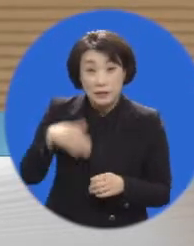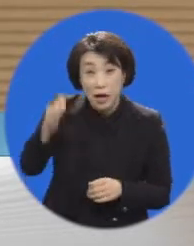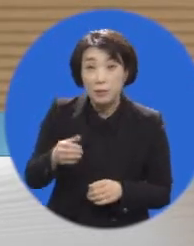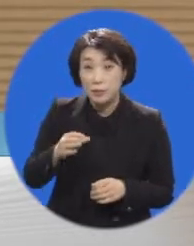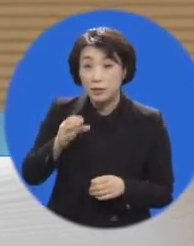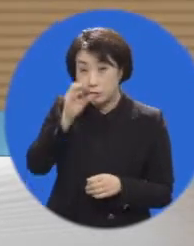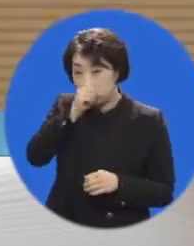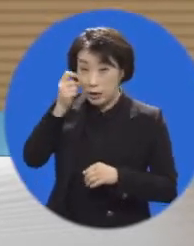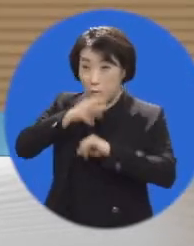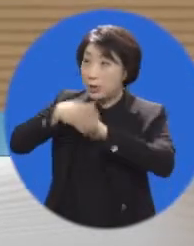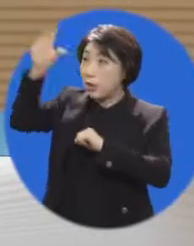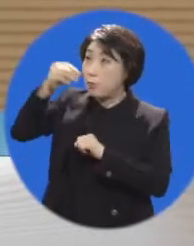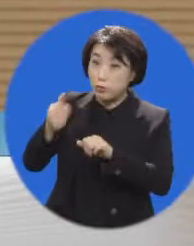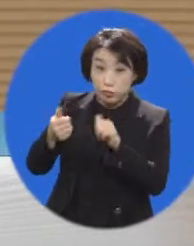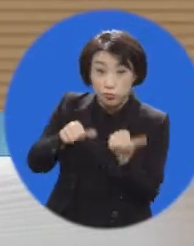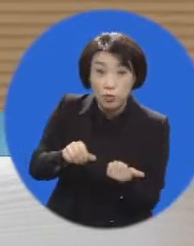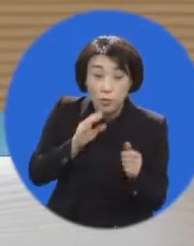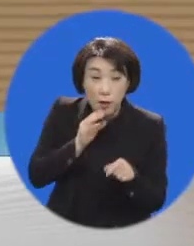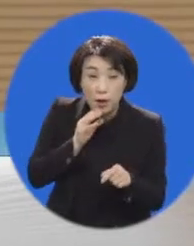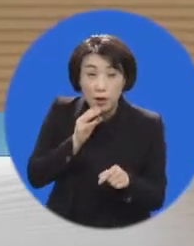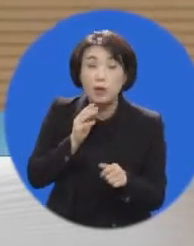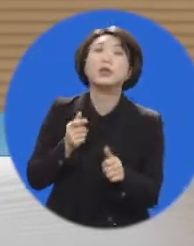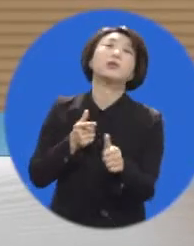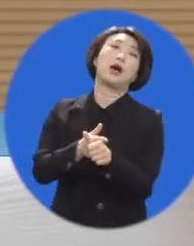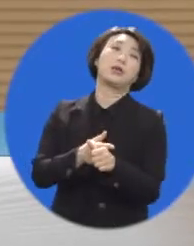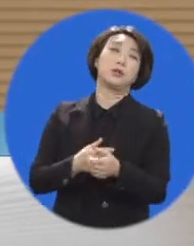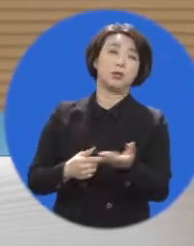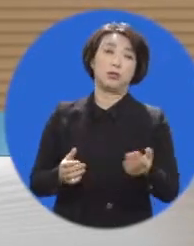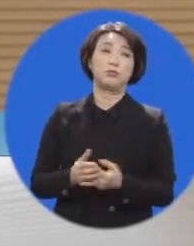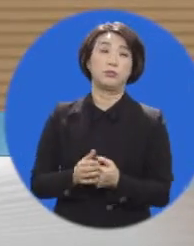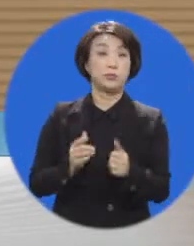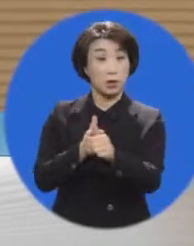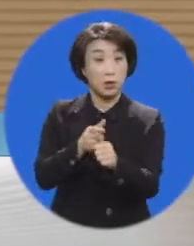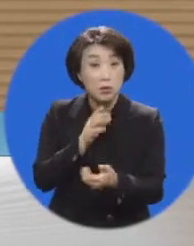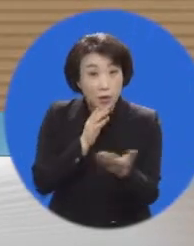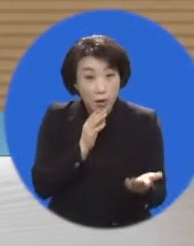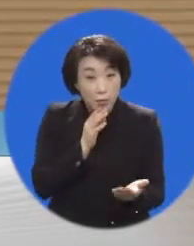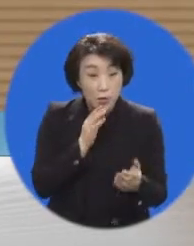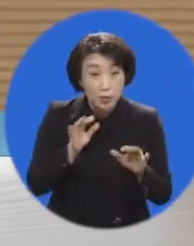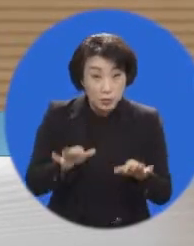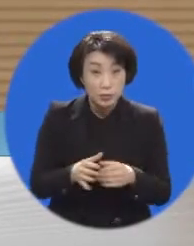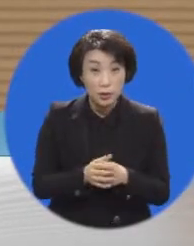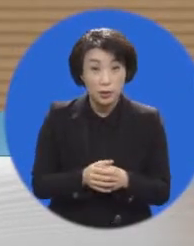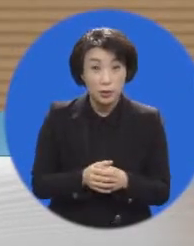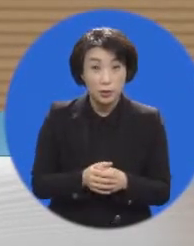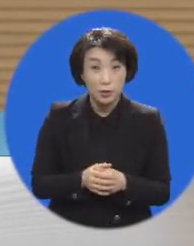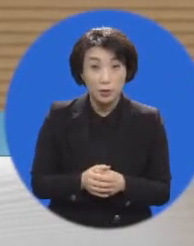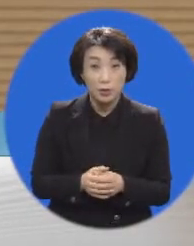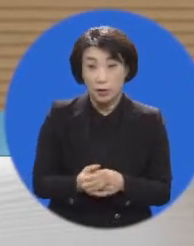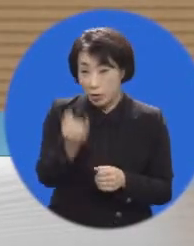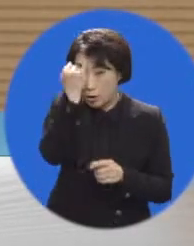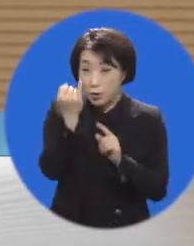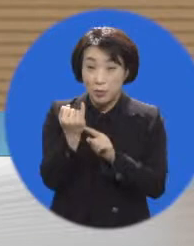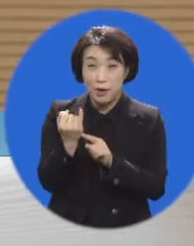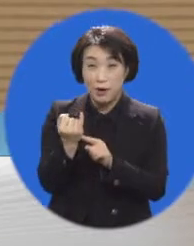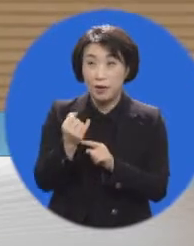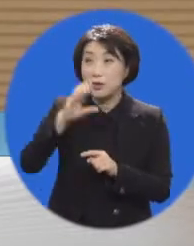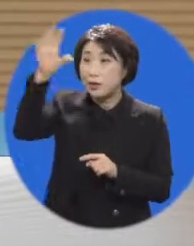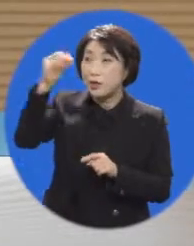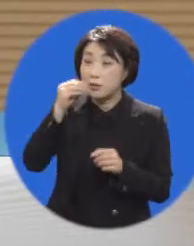죽죠? 살인이야. 살인. 근데 지가 먹고 못 되려고